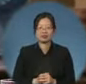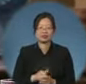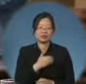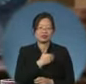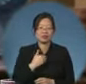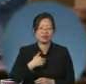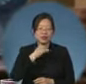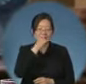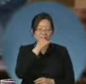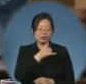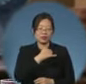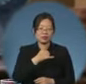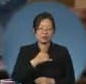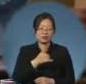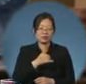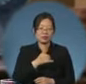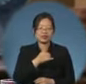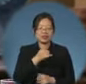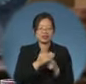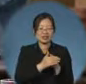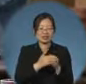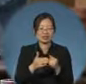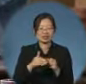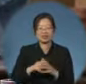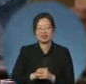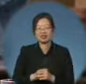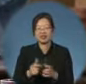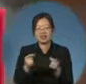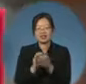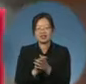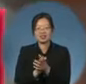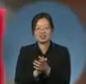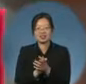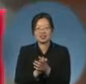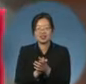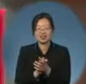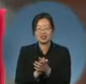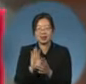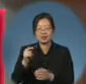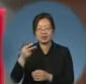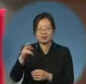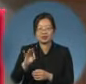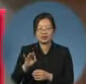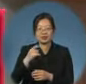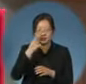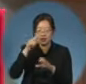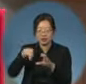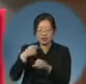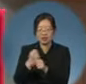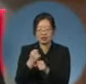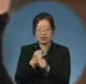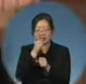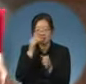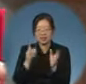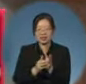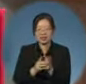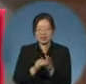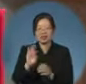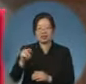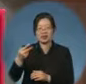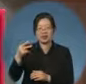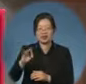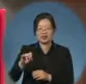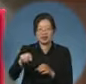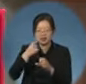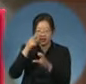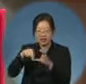여유가 있고 느긋한 이까 음 뭐 그런 친구들이 머빈 동일한 까페도 만들 그거 뭐 빈 좀 걸어야 할 진짜